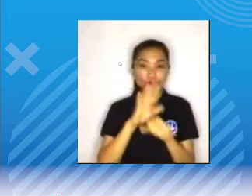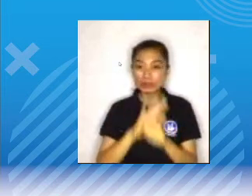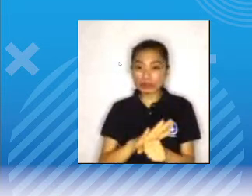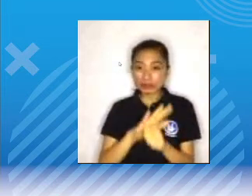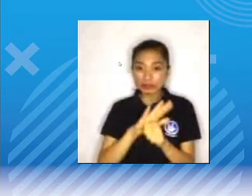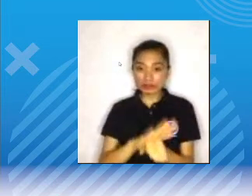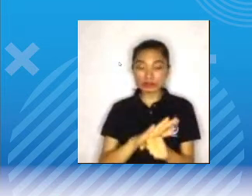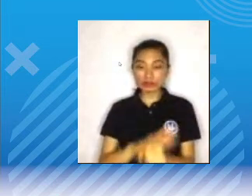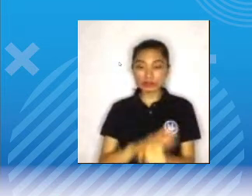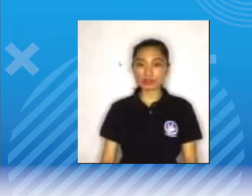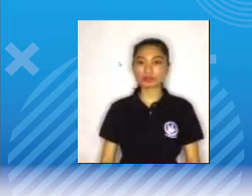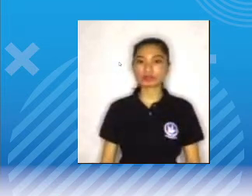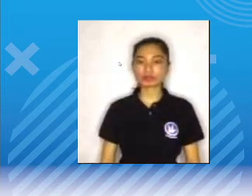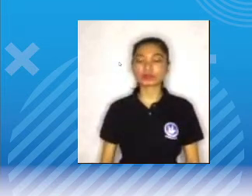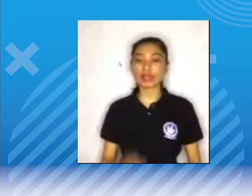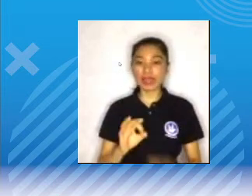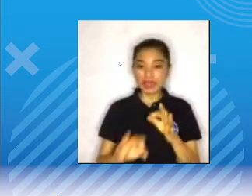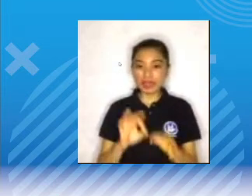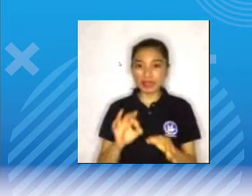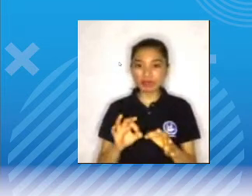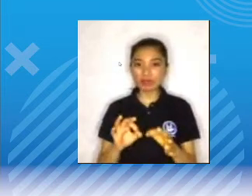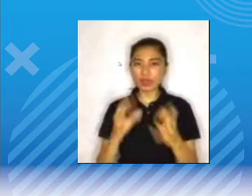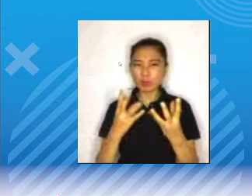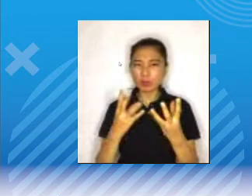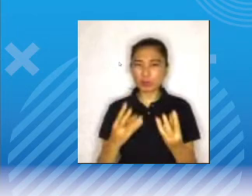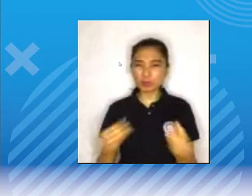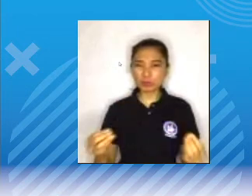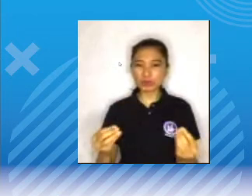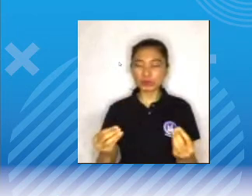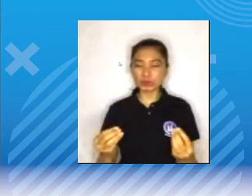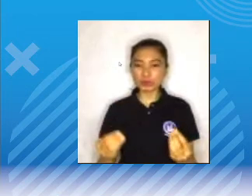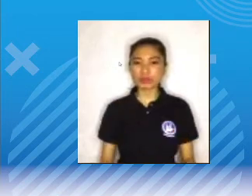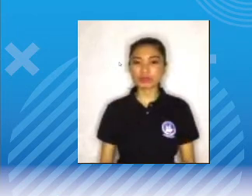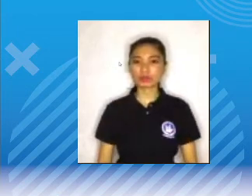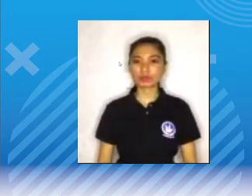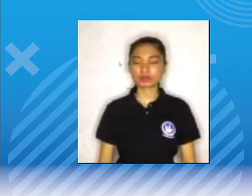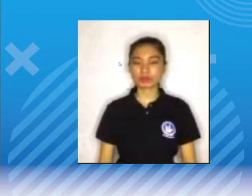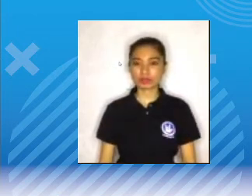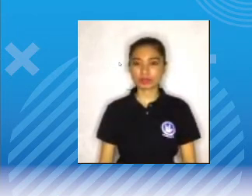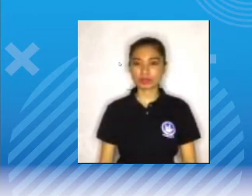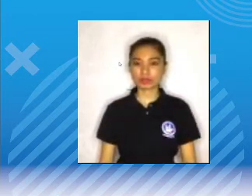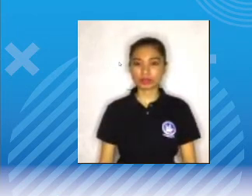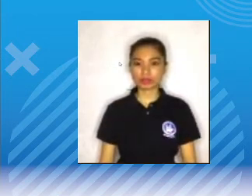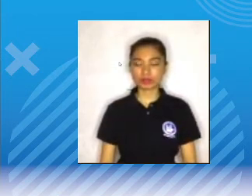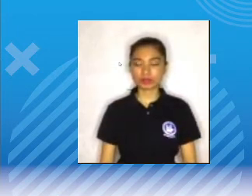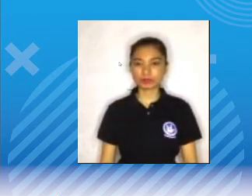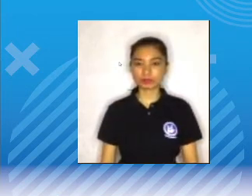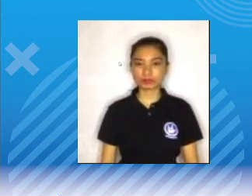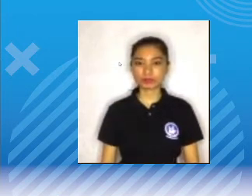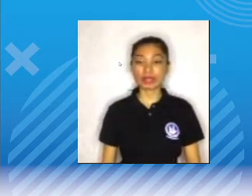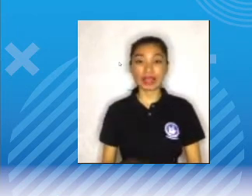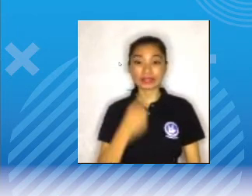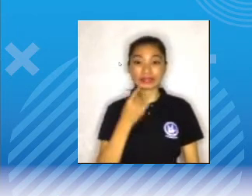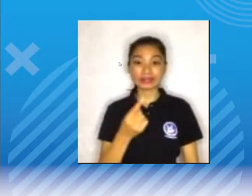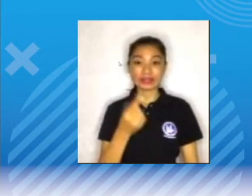to, nauubos tayo, napupunta tayo sa burnout symptoms. So gaya ng sabi ko kanina,